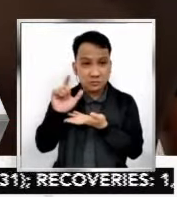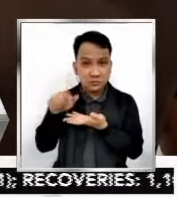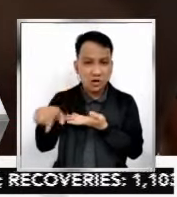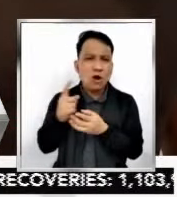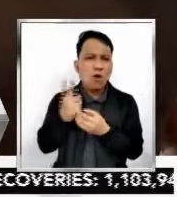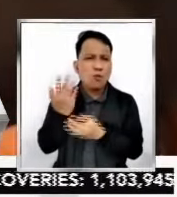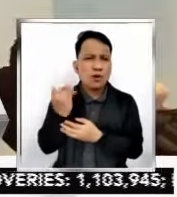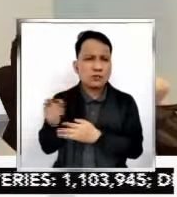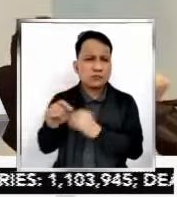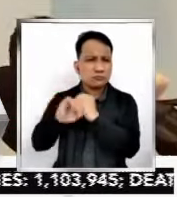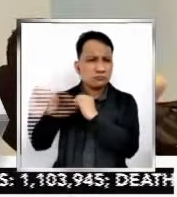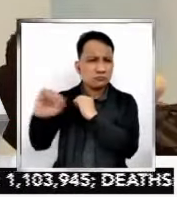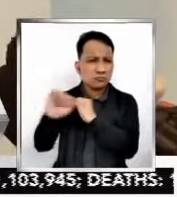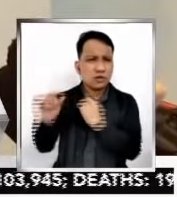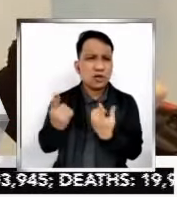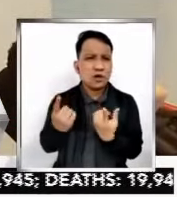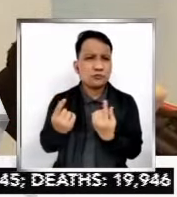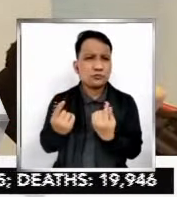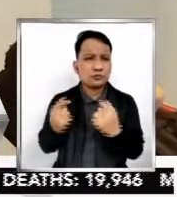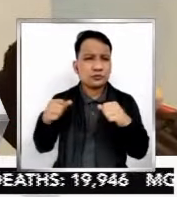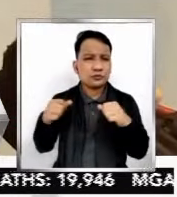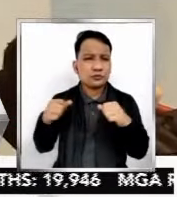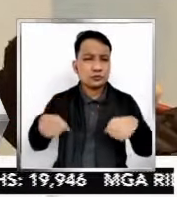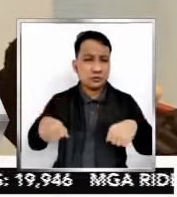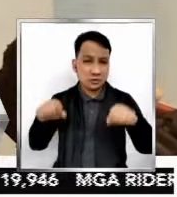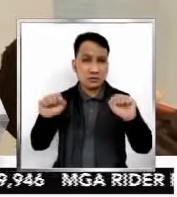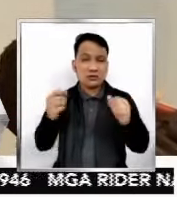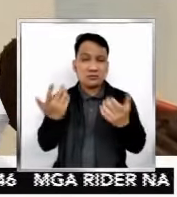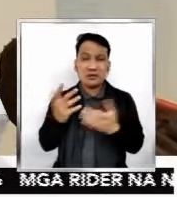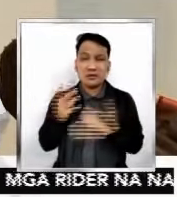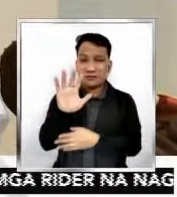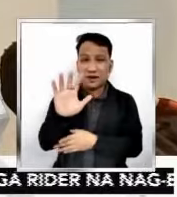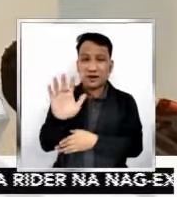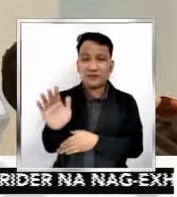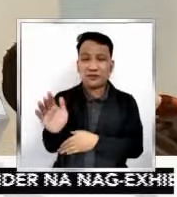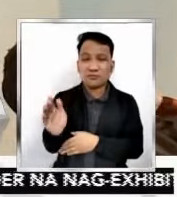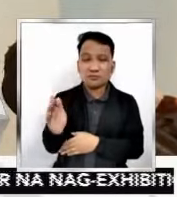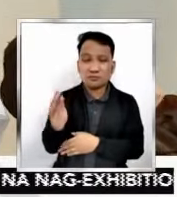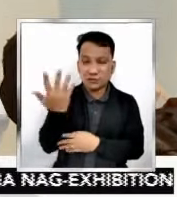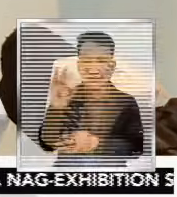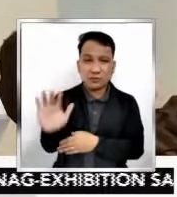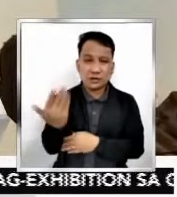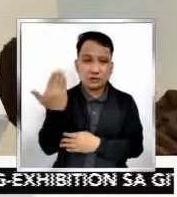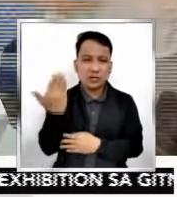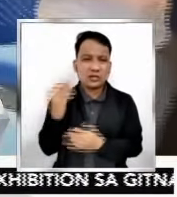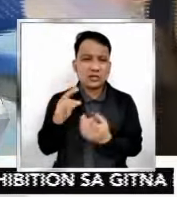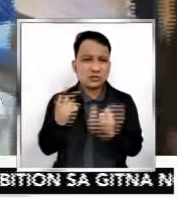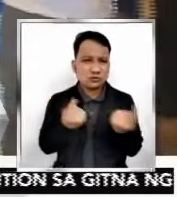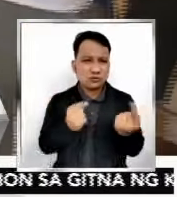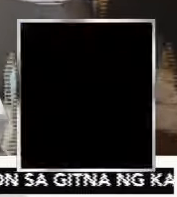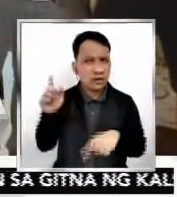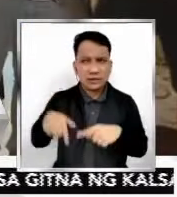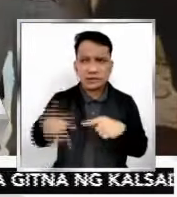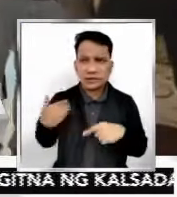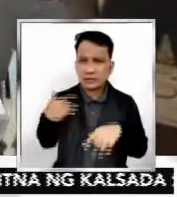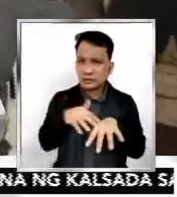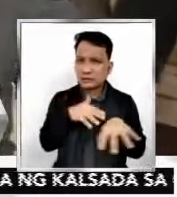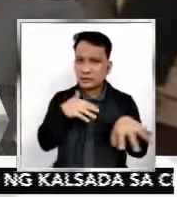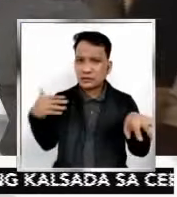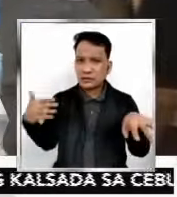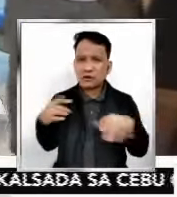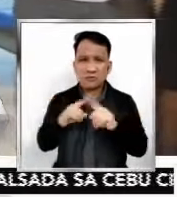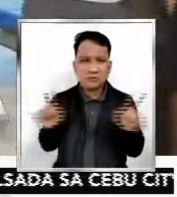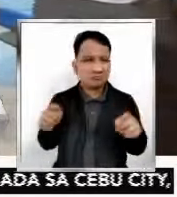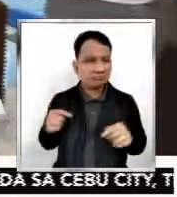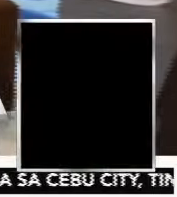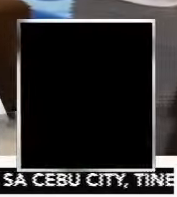ginawang exhibition. Alas 5 naman daw ng madaling araw nila ginawa ang stunts para hindi makasagabal sa trapiko. Pero di umubra ang kanilang